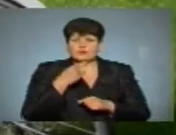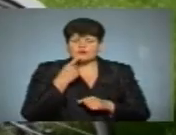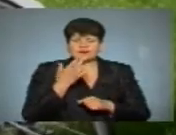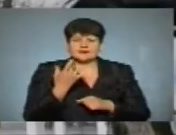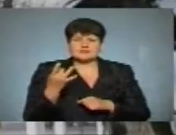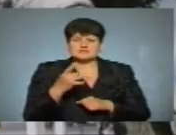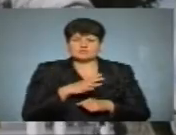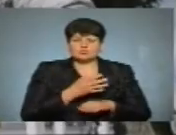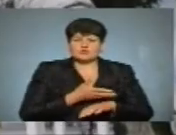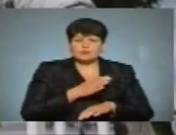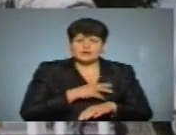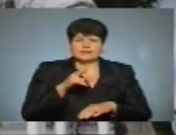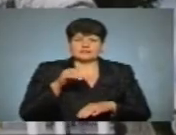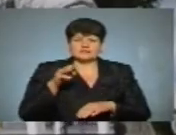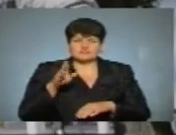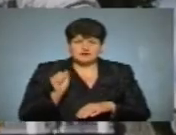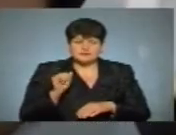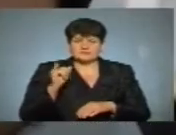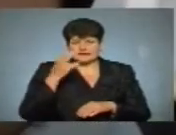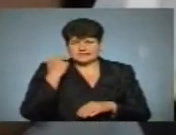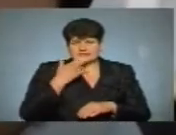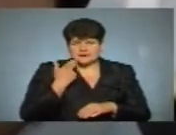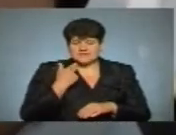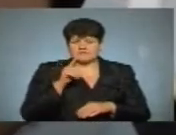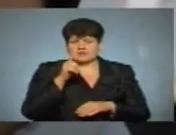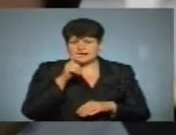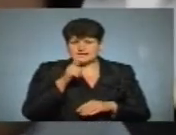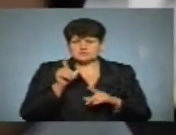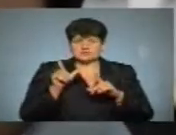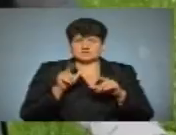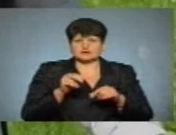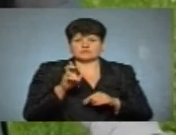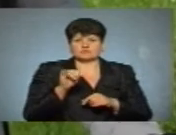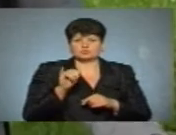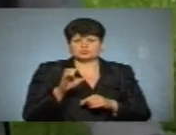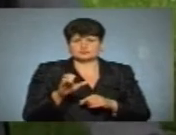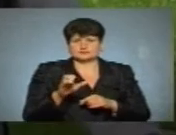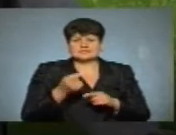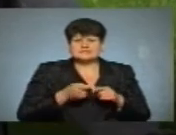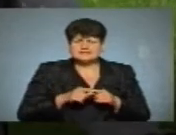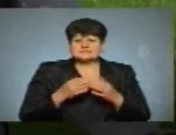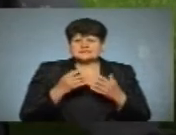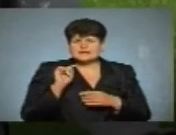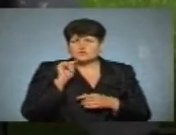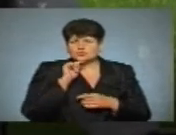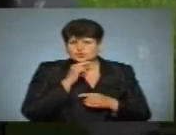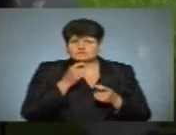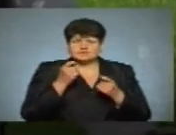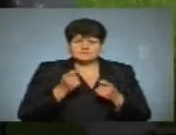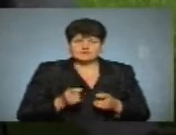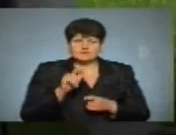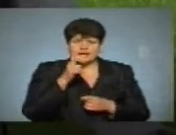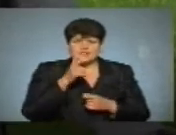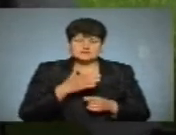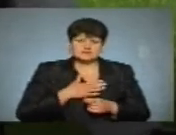разів була у Польщі, Литві, Італії. В Грецію веломандрівку супроводжував бус. це настільки економно і дешево, що ми от в Грецію